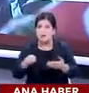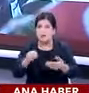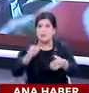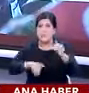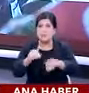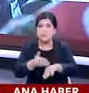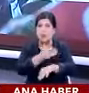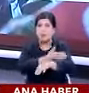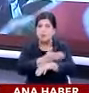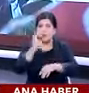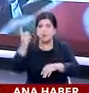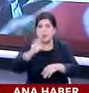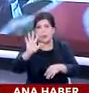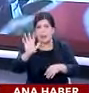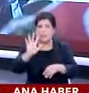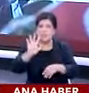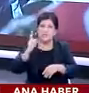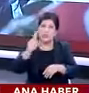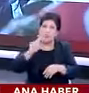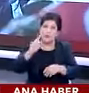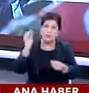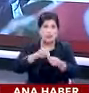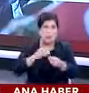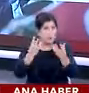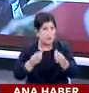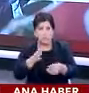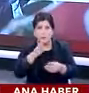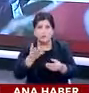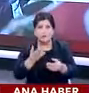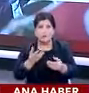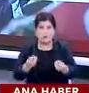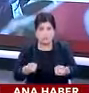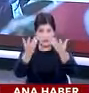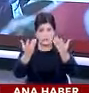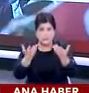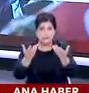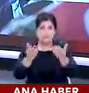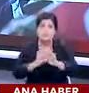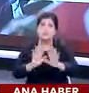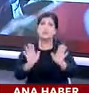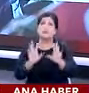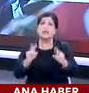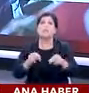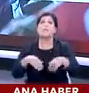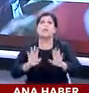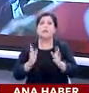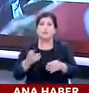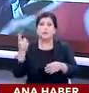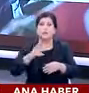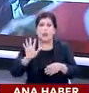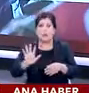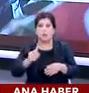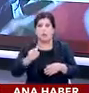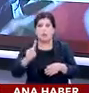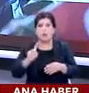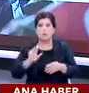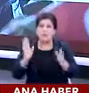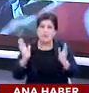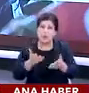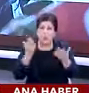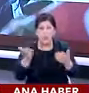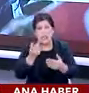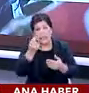seçimden önce %5,10 zam olabilir yeterlimi zilhar yeterli değil %5,10 ama hiç